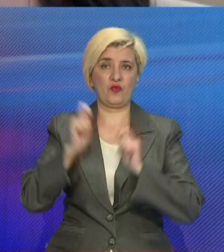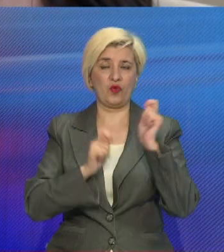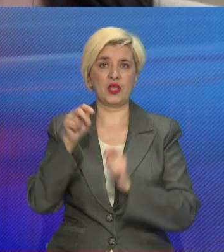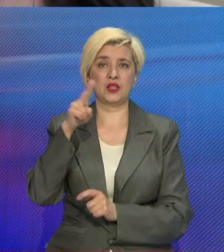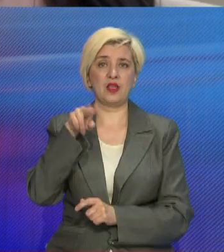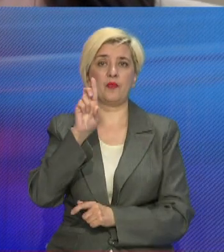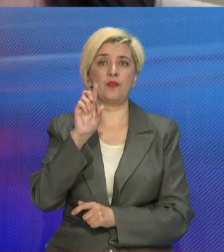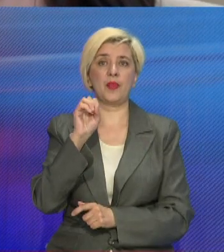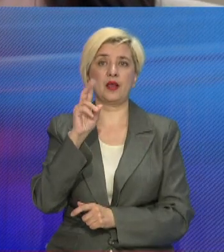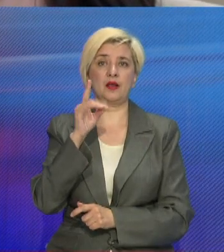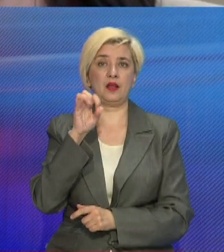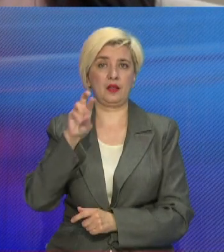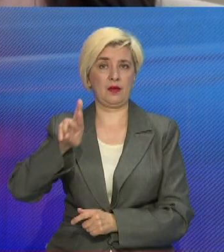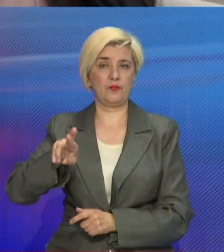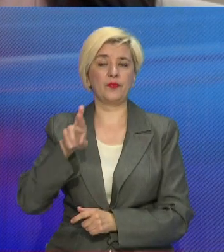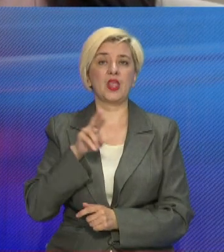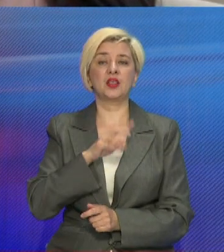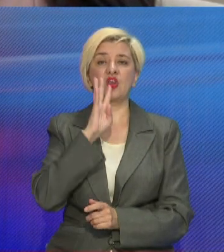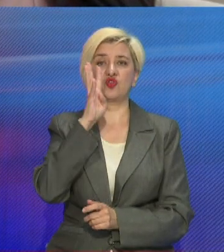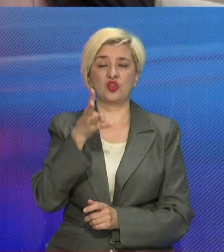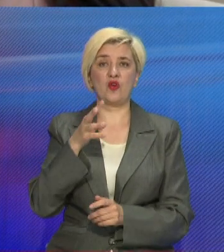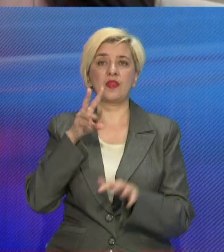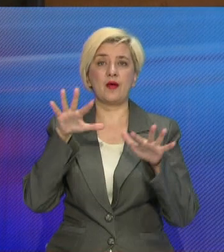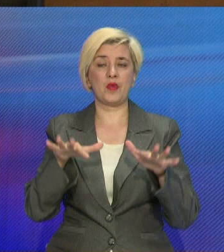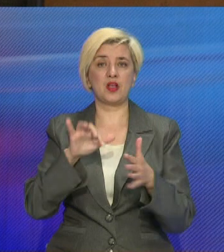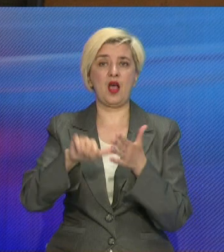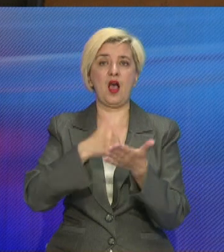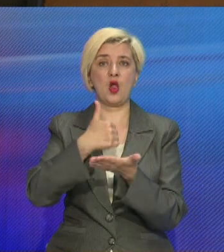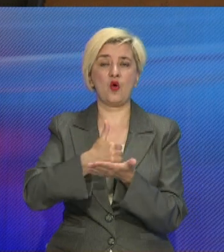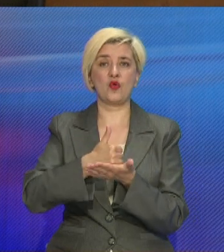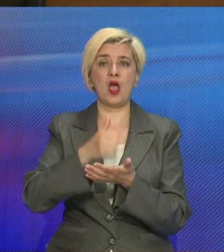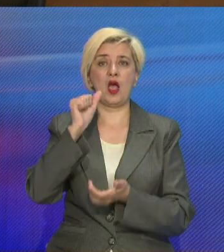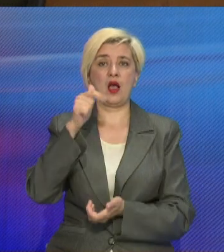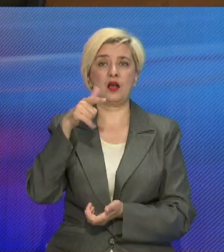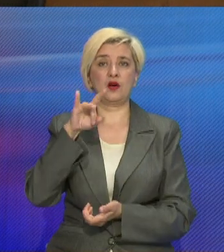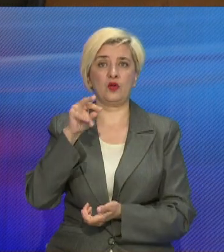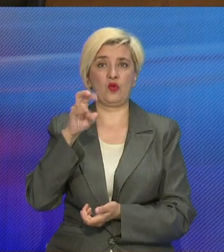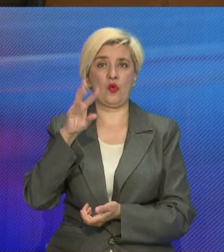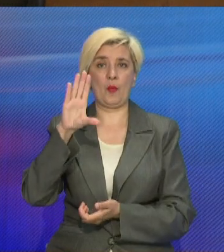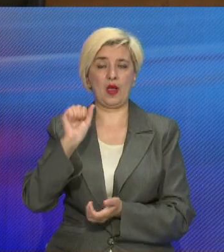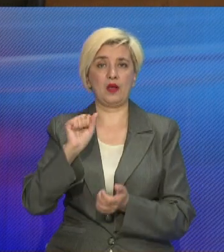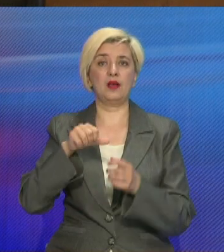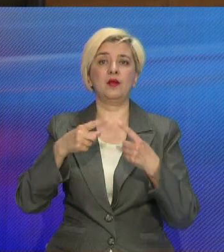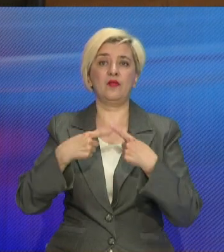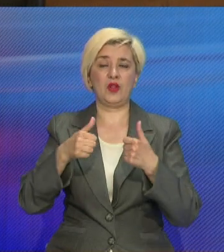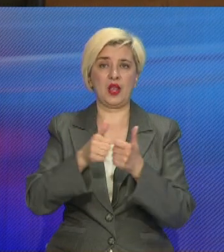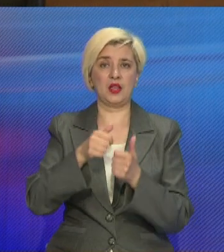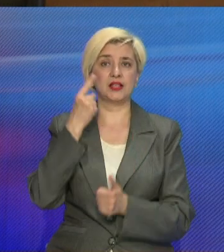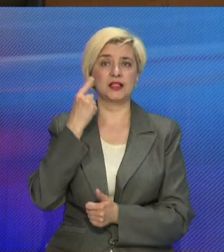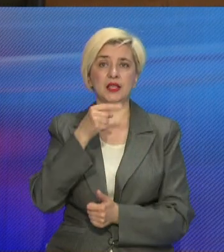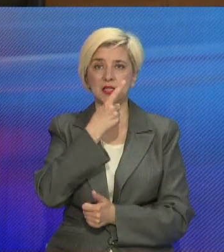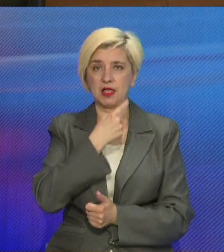Дяниса Бікрэня. За 4 годы на посаде головного агронома филиала Скидельски он заслужил повагу